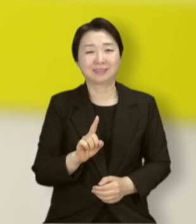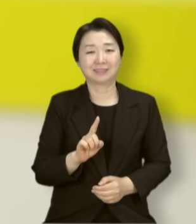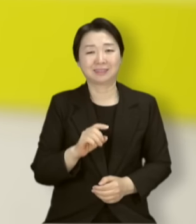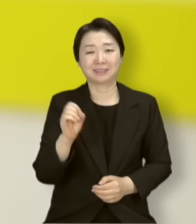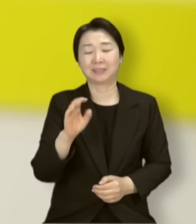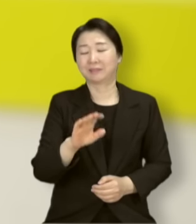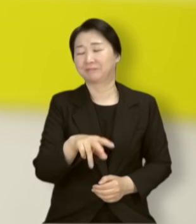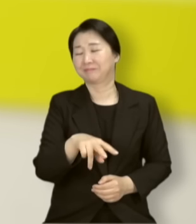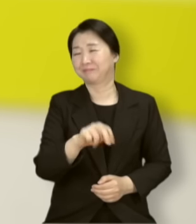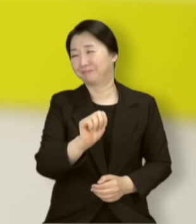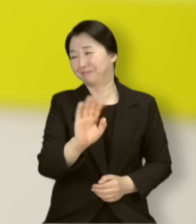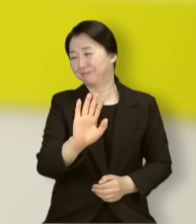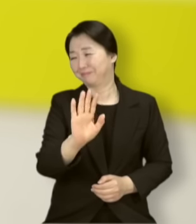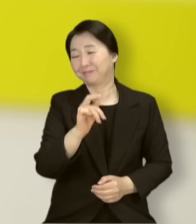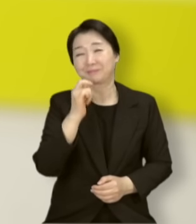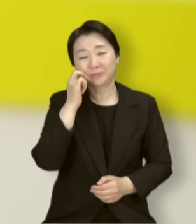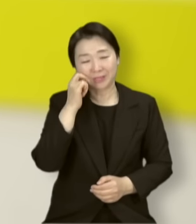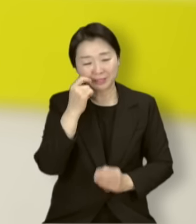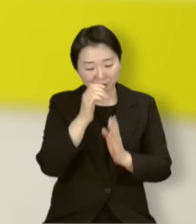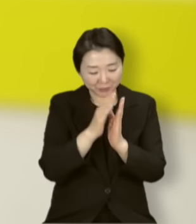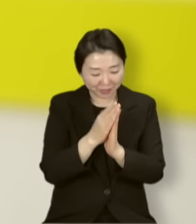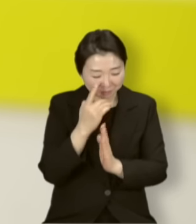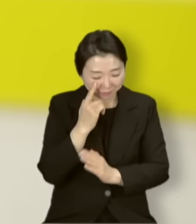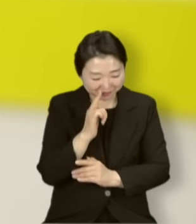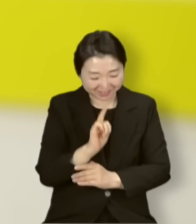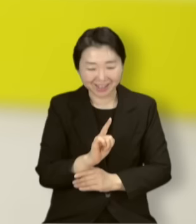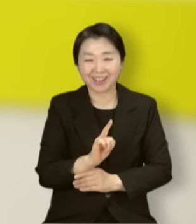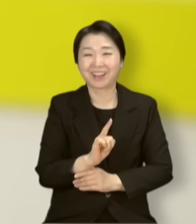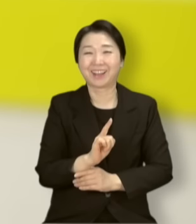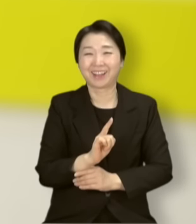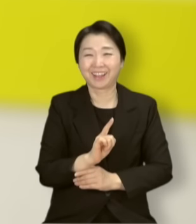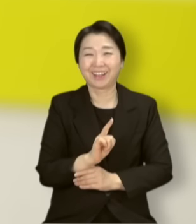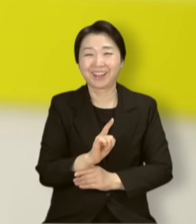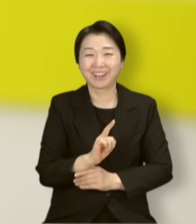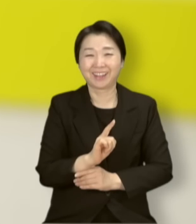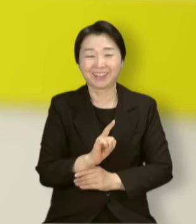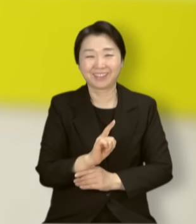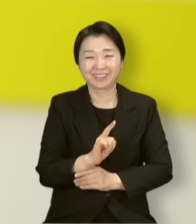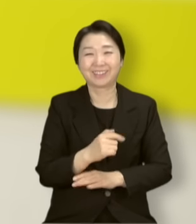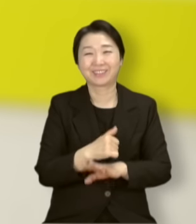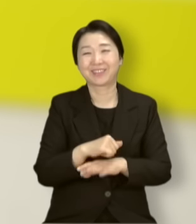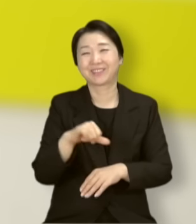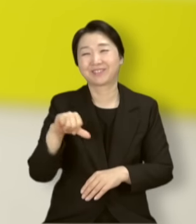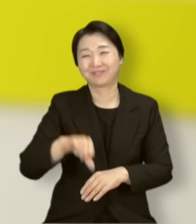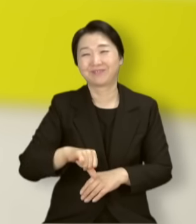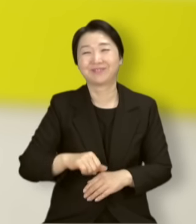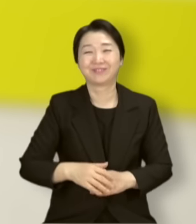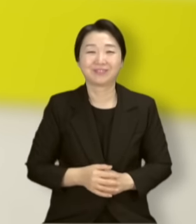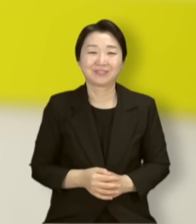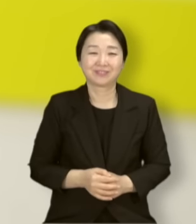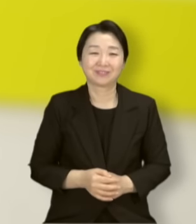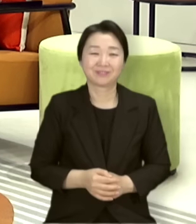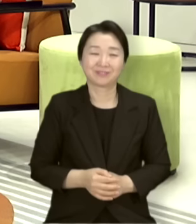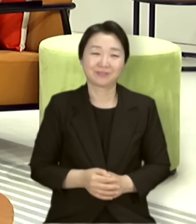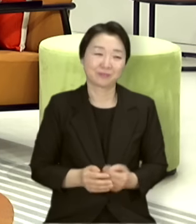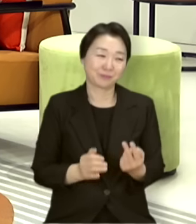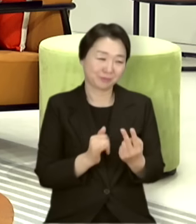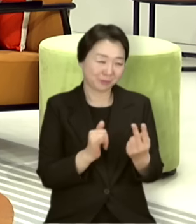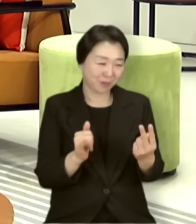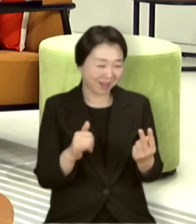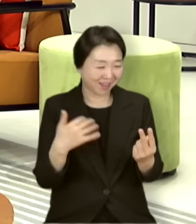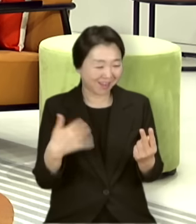저는 노소리는 못하고 네. 기도해 봅시다. 그러고 항상 지고 마니까요. 야. 두 분 정말